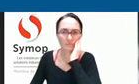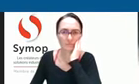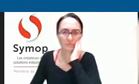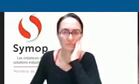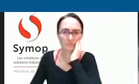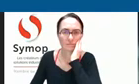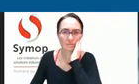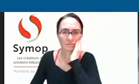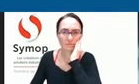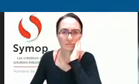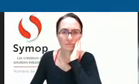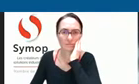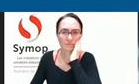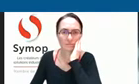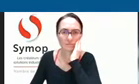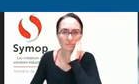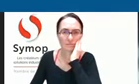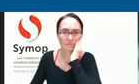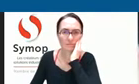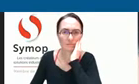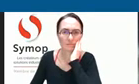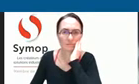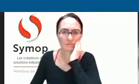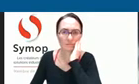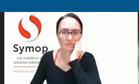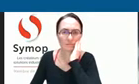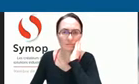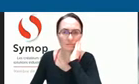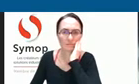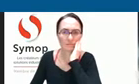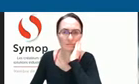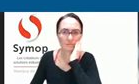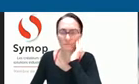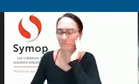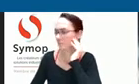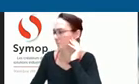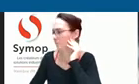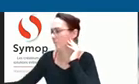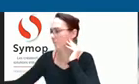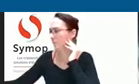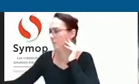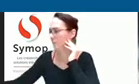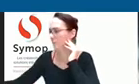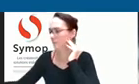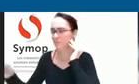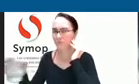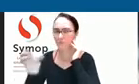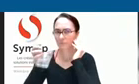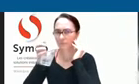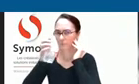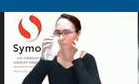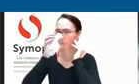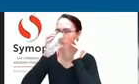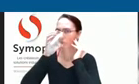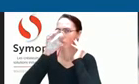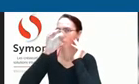nous, on fait une différence entre finalement la maintenance préventive, ça commence par faire des